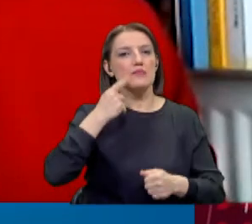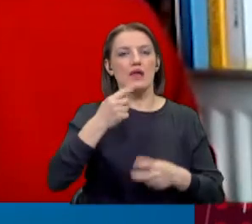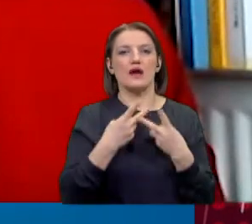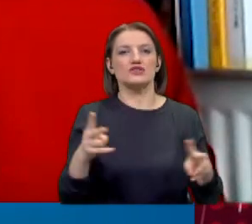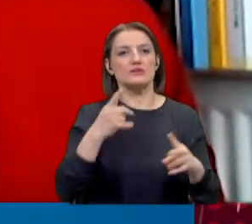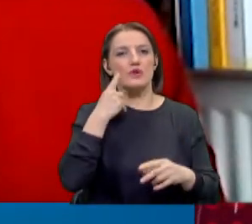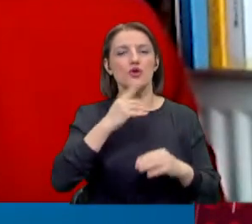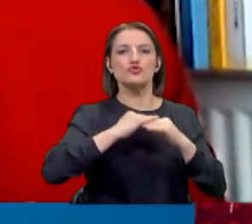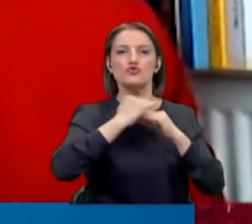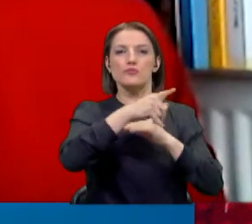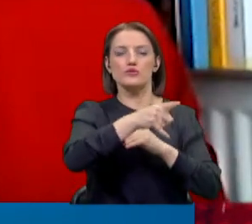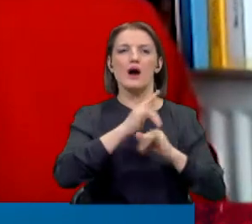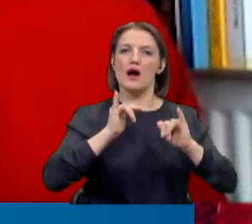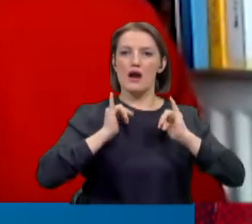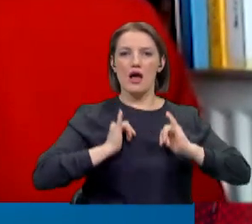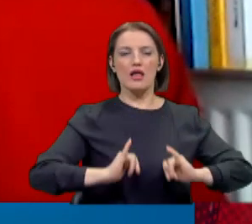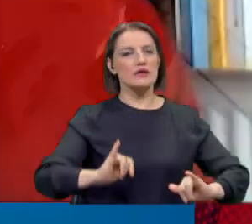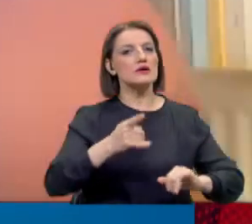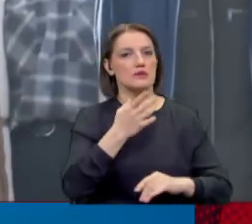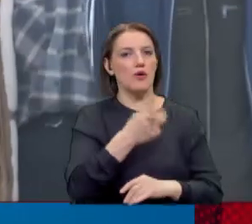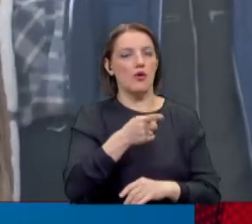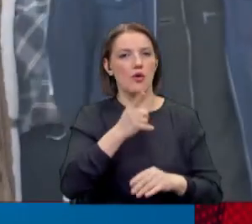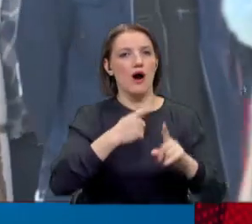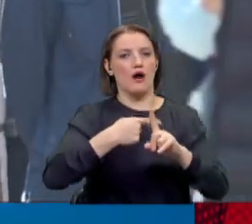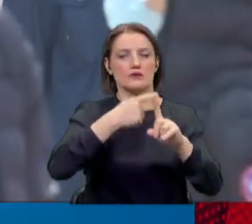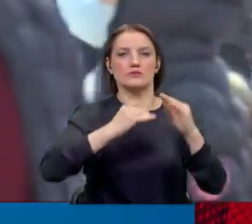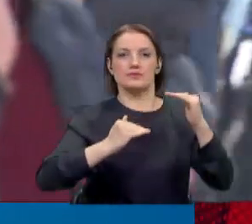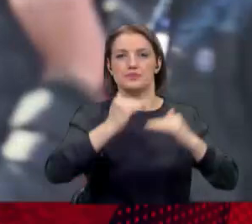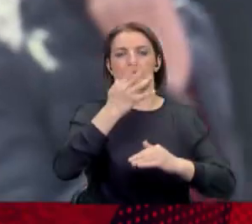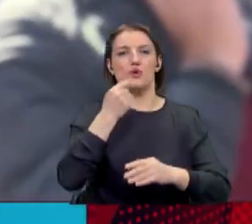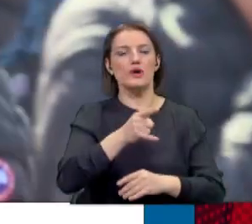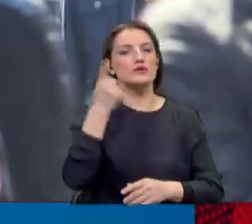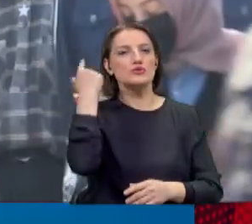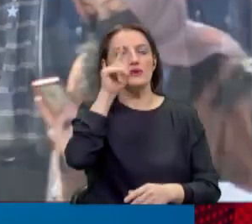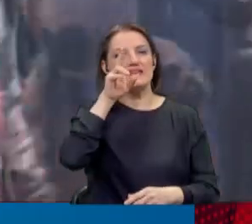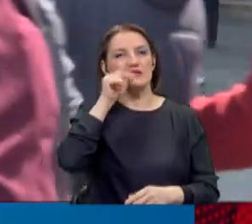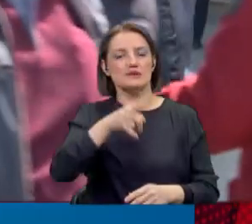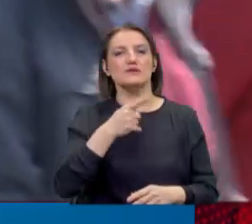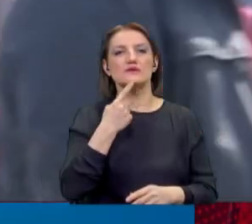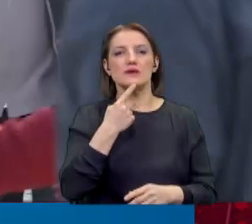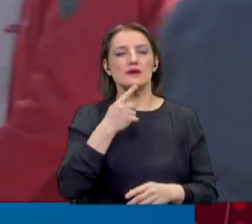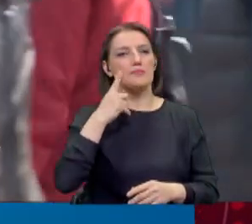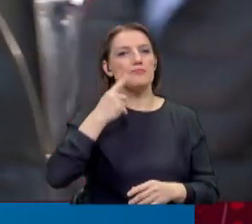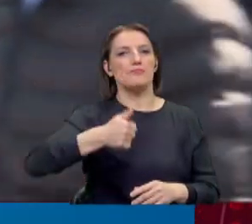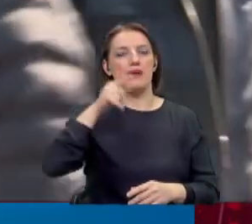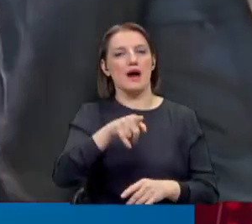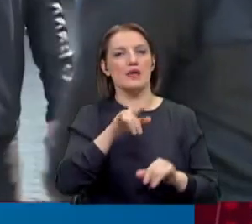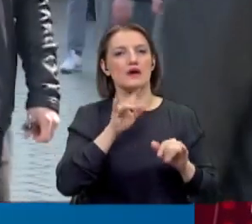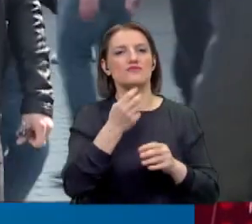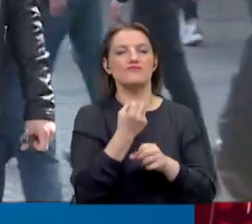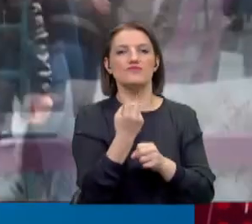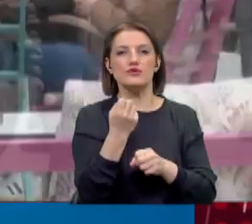açıklamasına toplumdaki o rehaveti artırıcı yönde olduğunu söyleyebilirim küpten içinde de seni Bakalım bunu dile getiriyor Hani